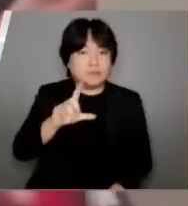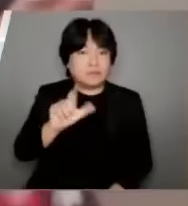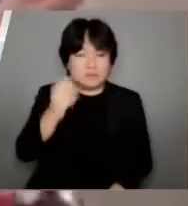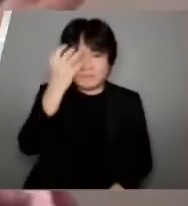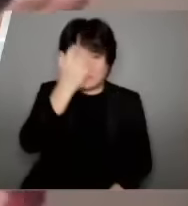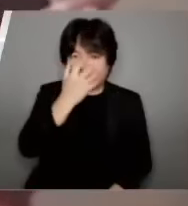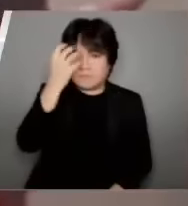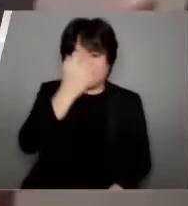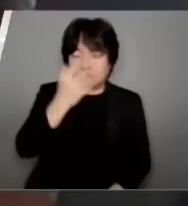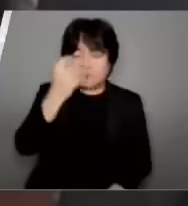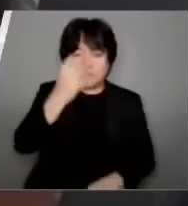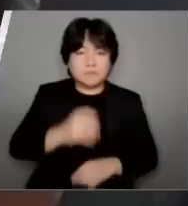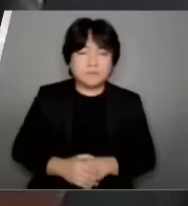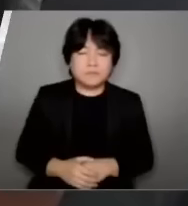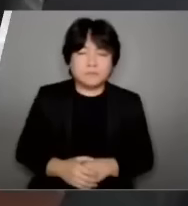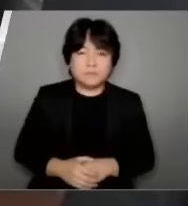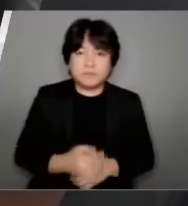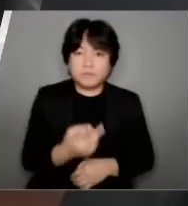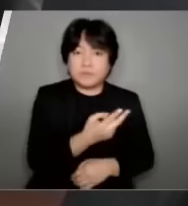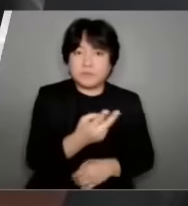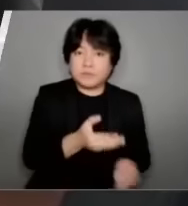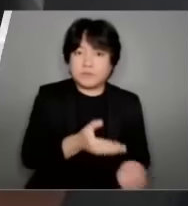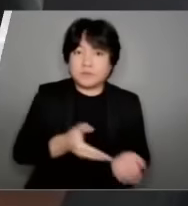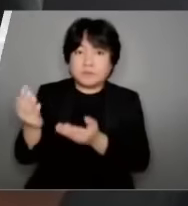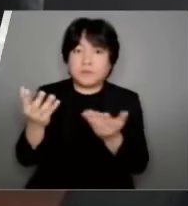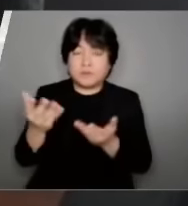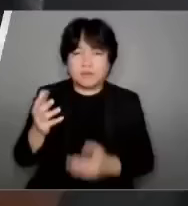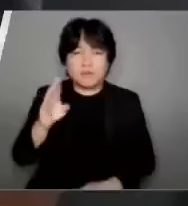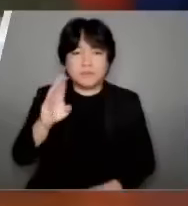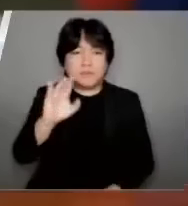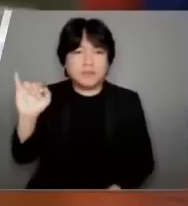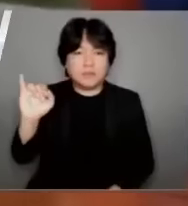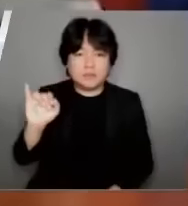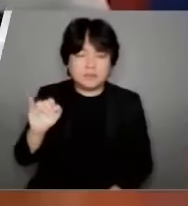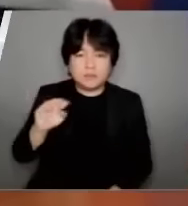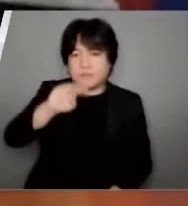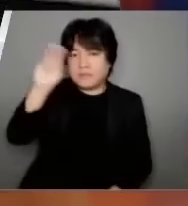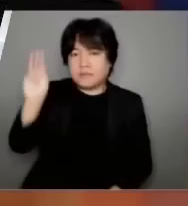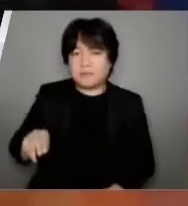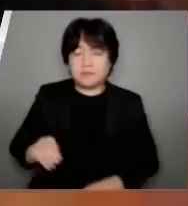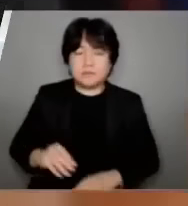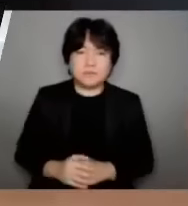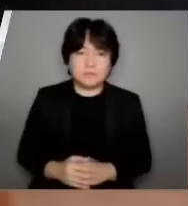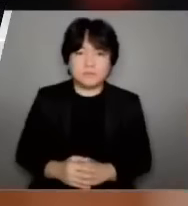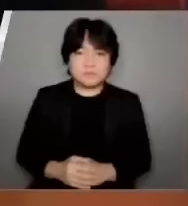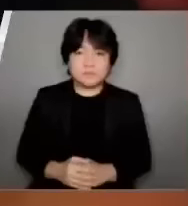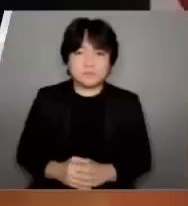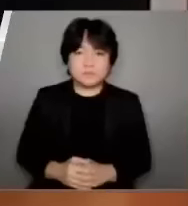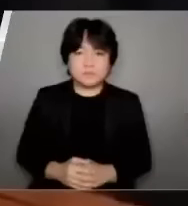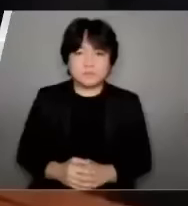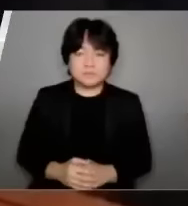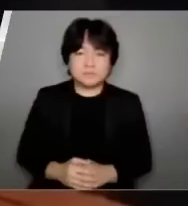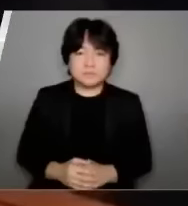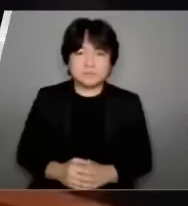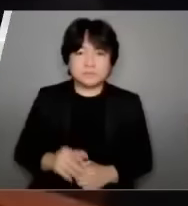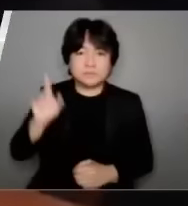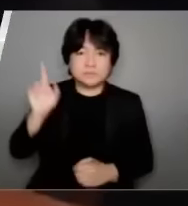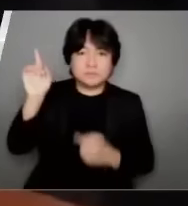Dinala ang dalawa sa tanggapan ng Bureau of Immigration sa Intramuros, Maynila. There was a proper booking and